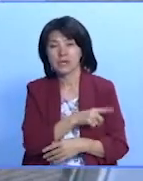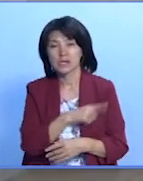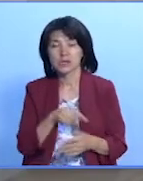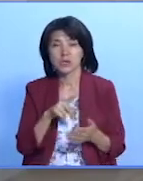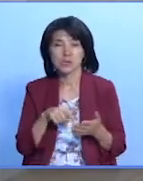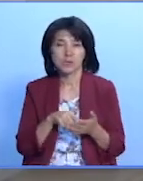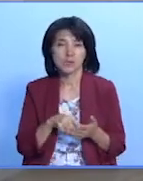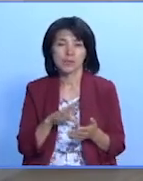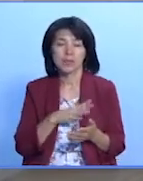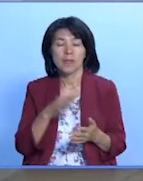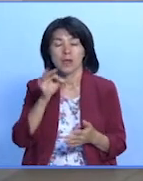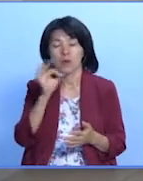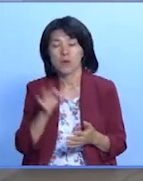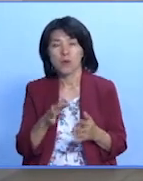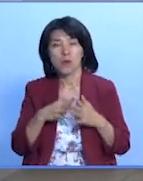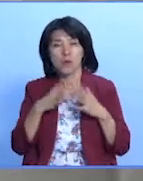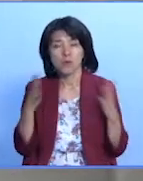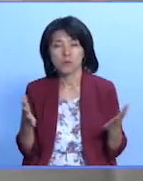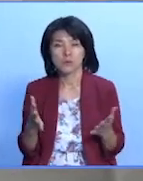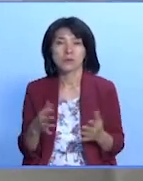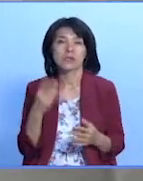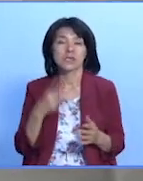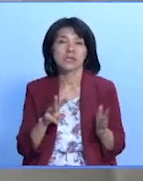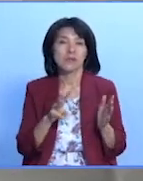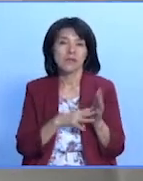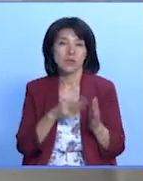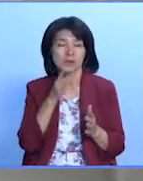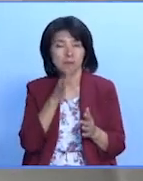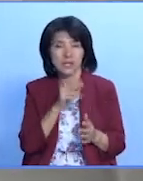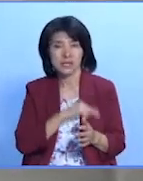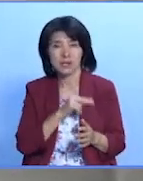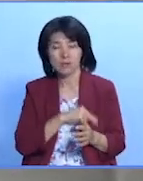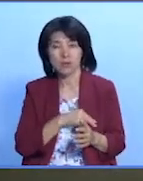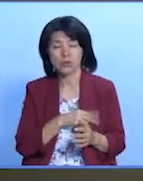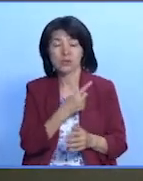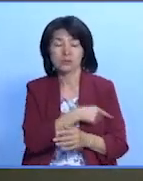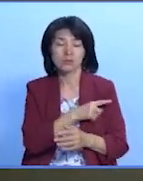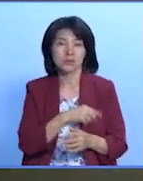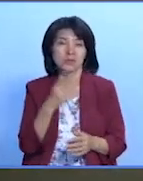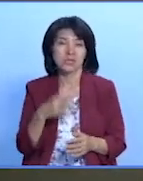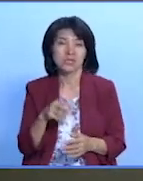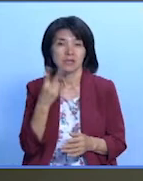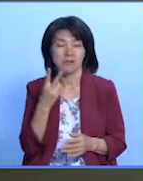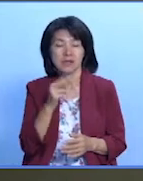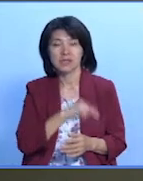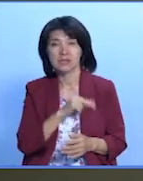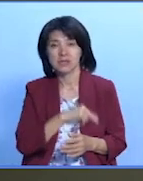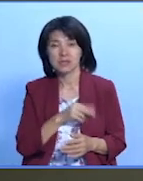с огромнейшим опытом. 38 лет она проработала в стенах медучреждений. 32 года из них